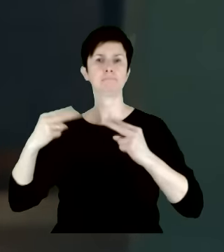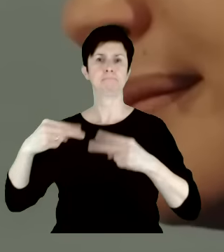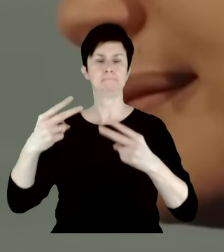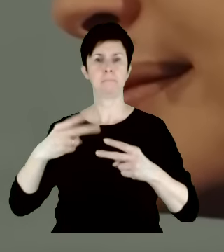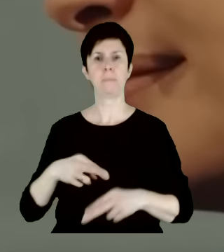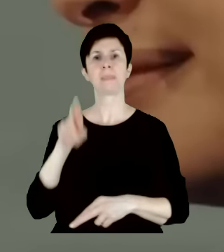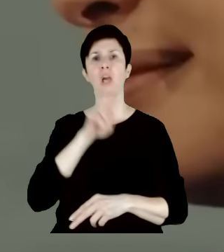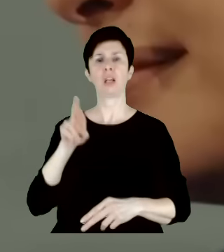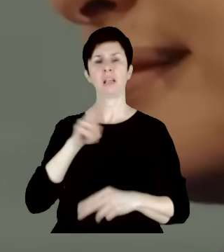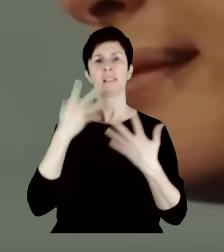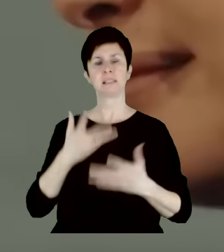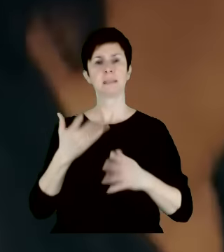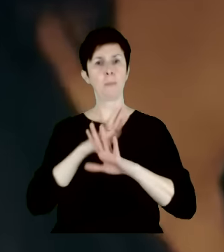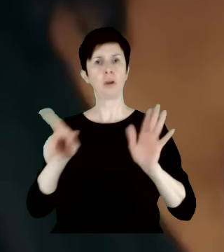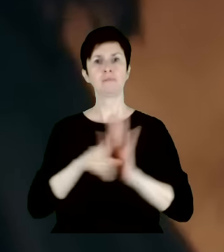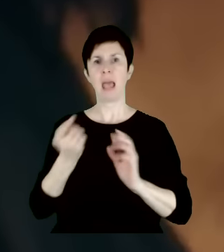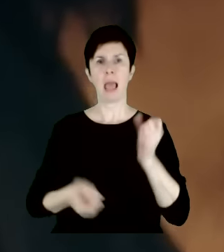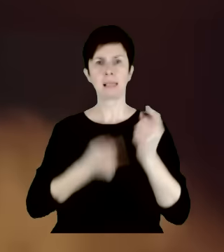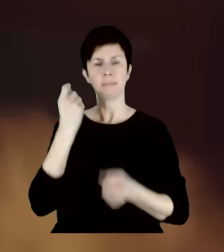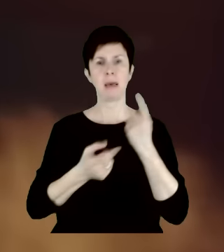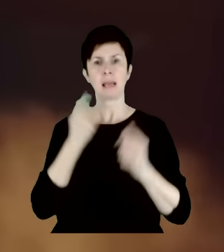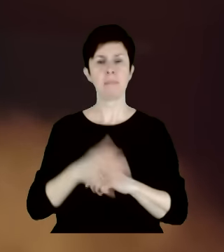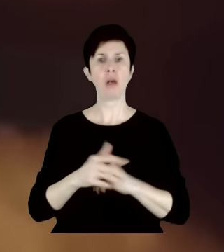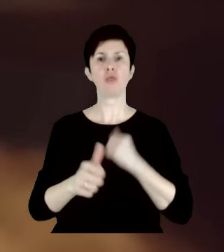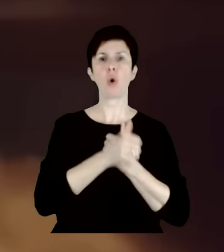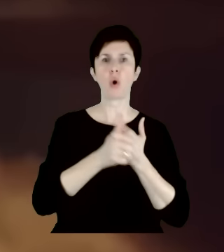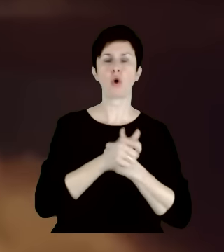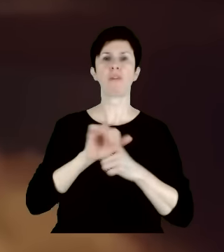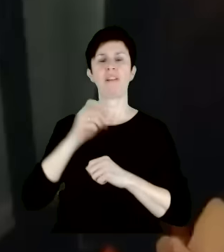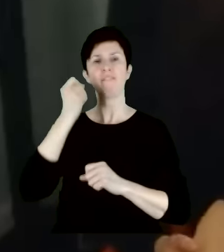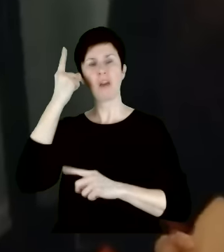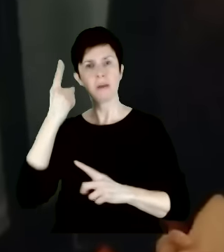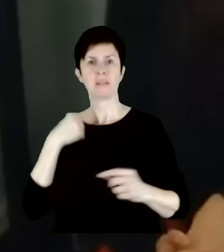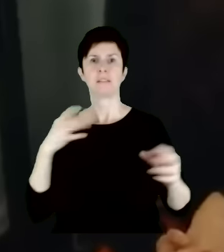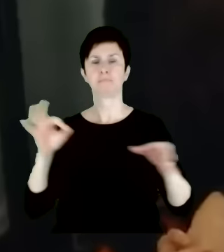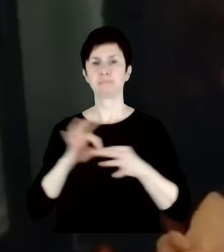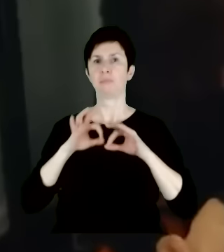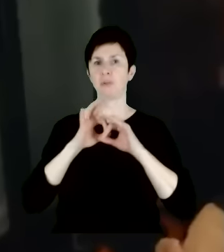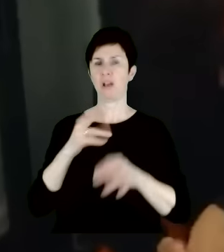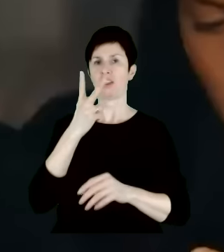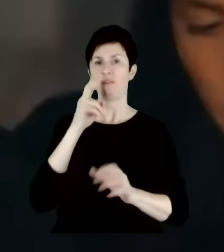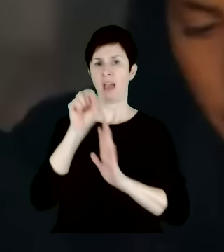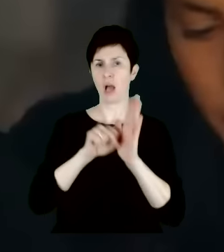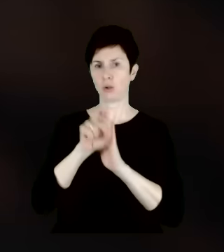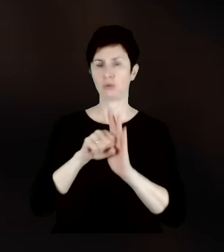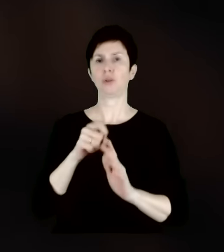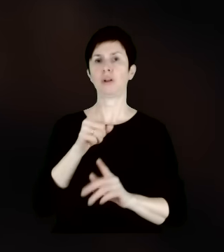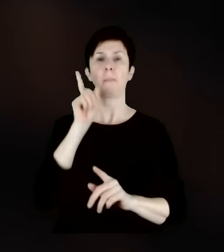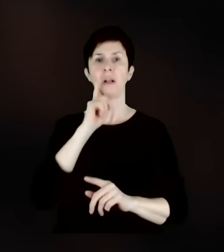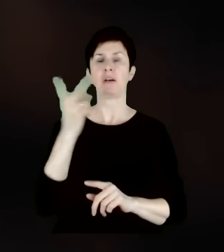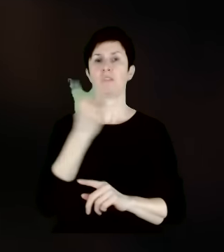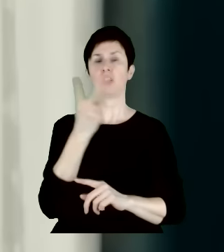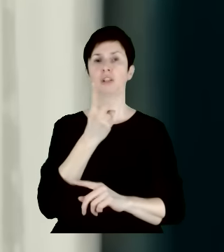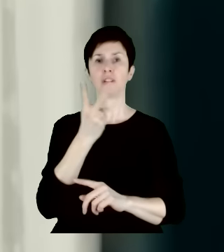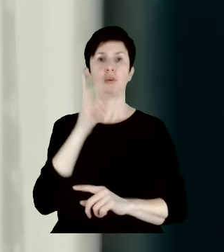się na niecodzienny eksperyment. Zacierając granicę między dokumentem a fikcją, wprowadziła na plan 2 aktorki. Zastępują one 2 nieobecne córki tunezyjskiej matki,